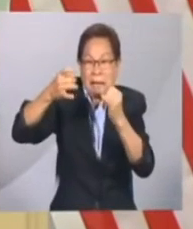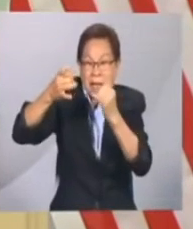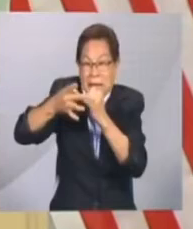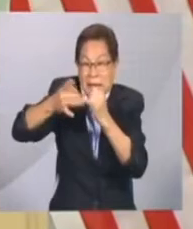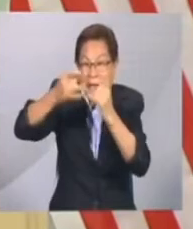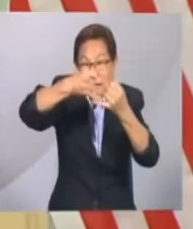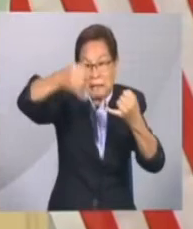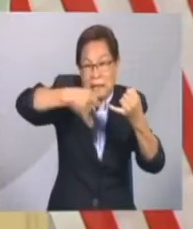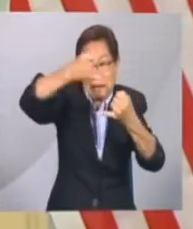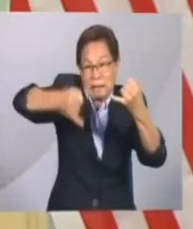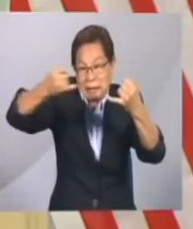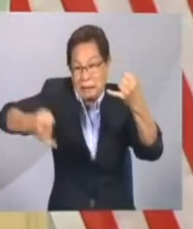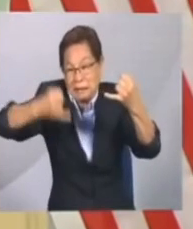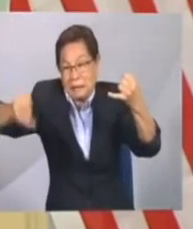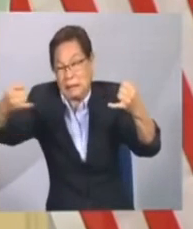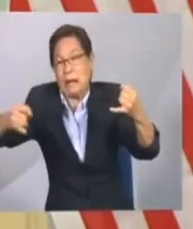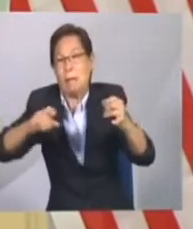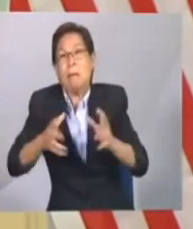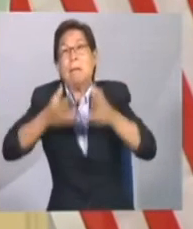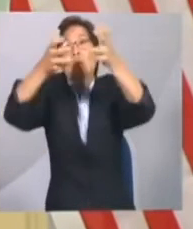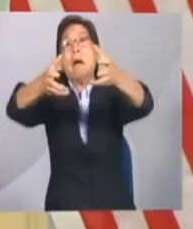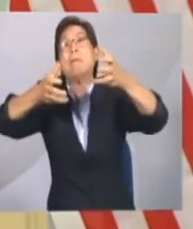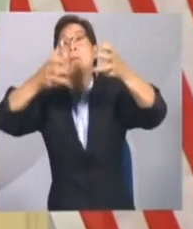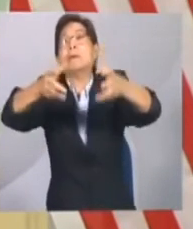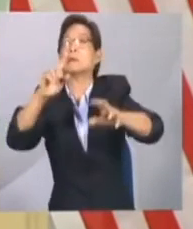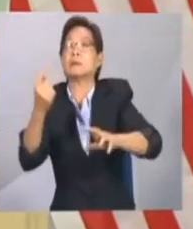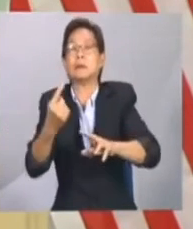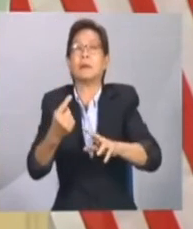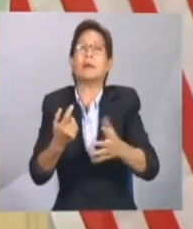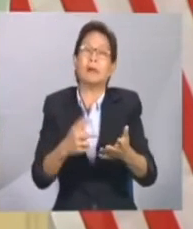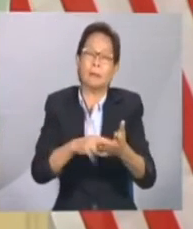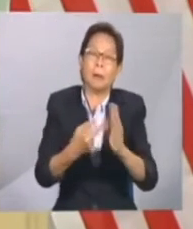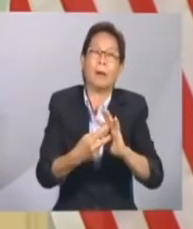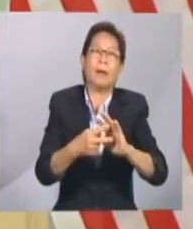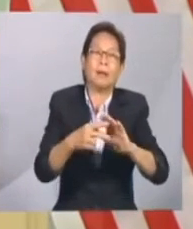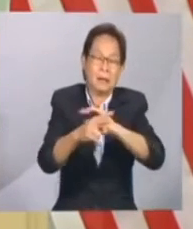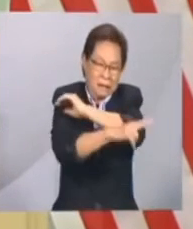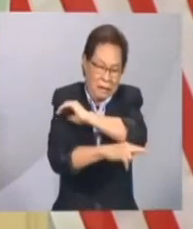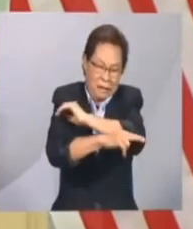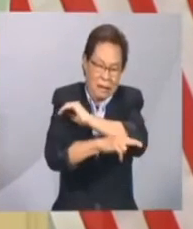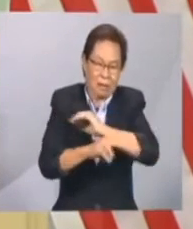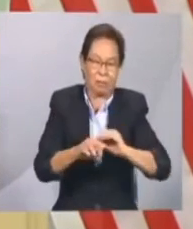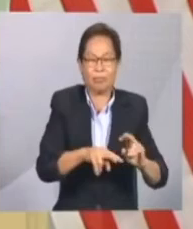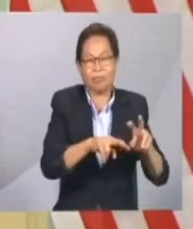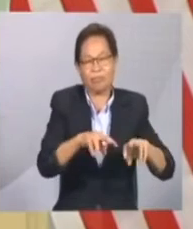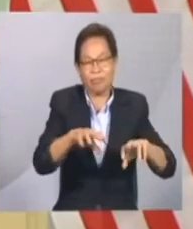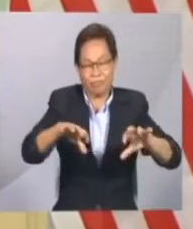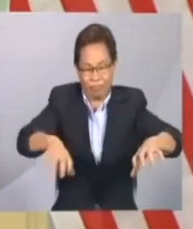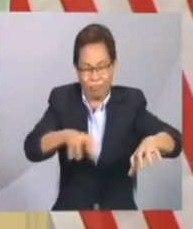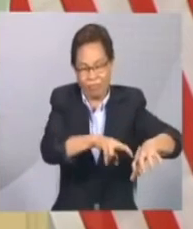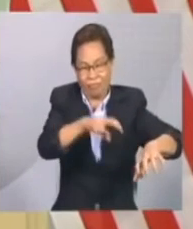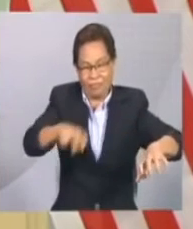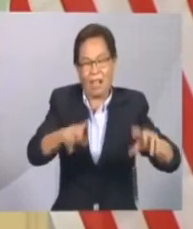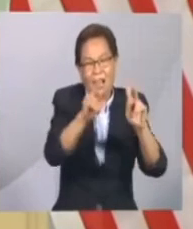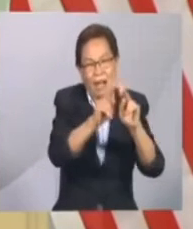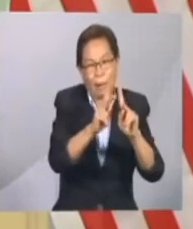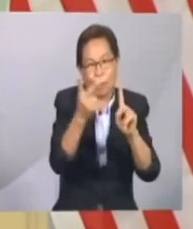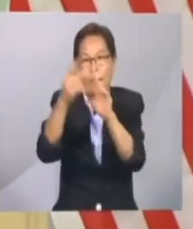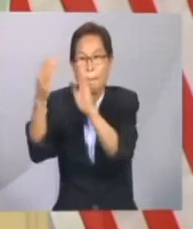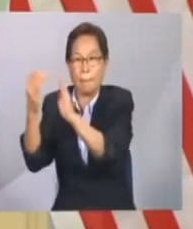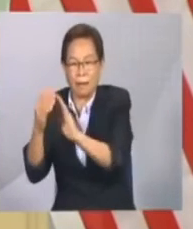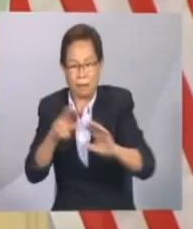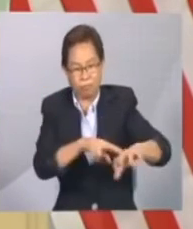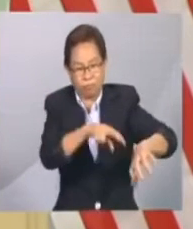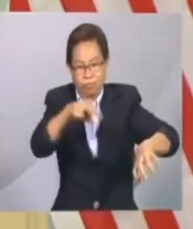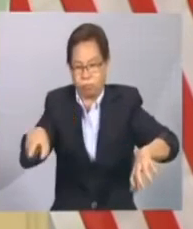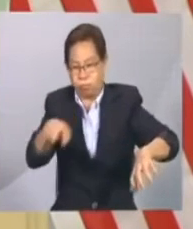Seri? Okey, kemudian Datuk Seri, berhubung pergerakan antara negeri yang hanya dibenarkan pergerakan antara kampung ke bandar,